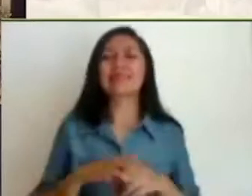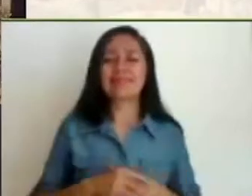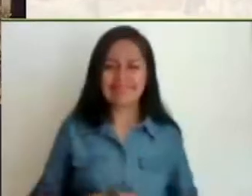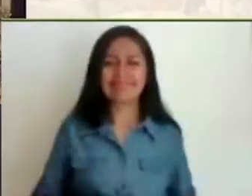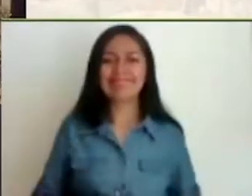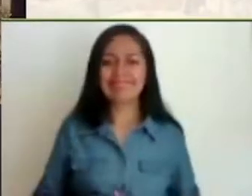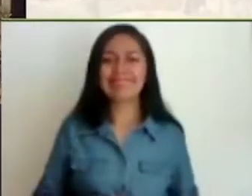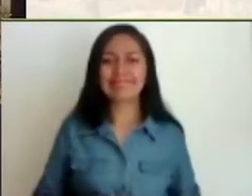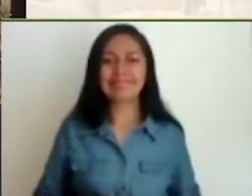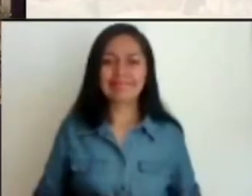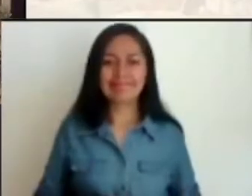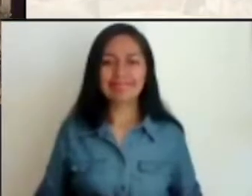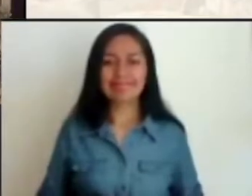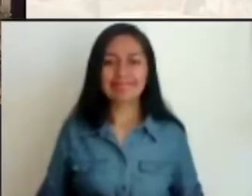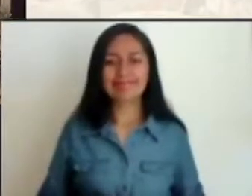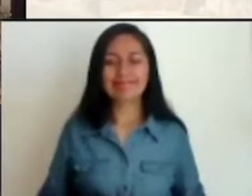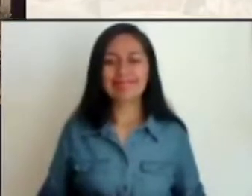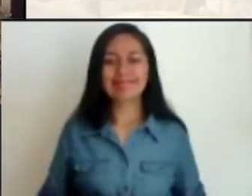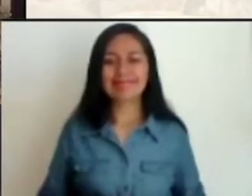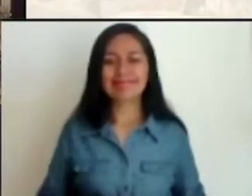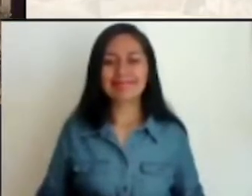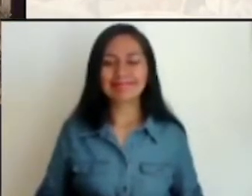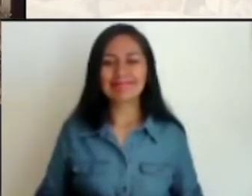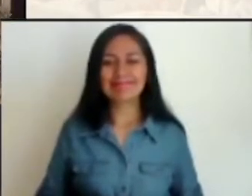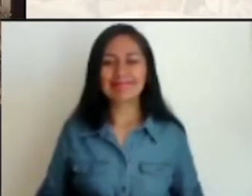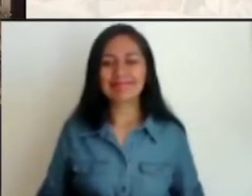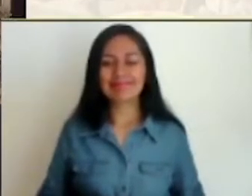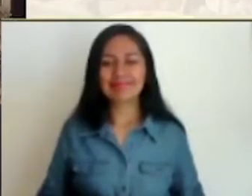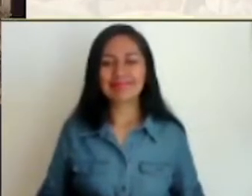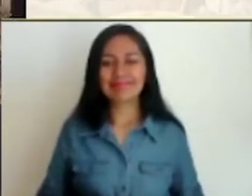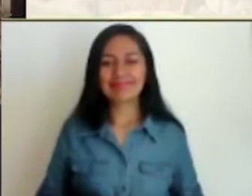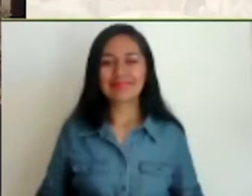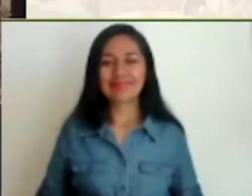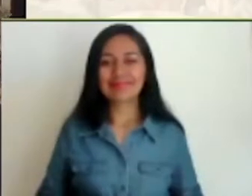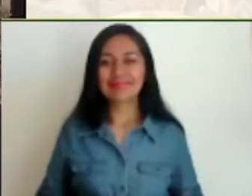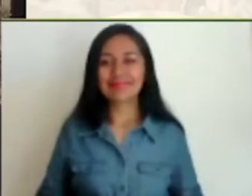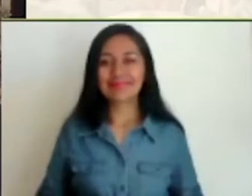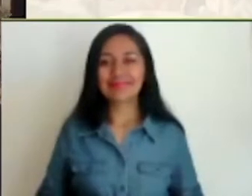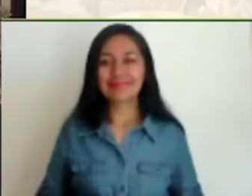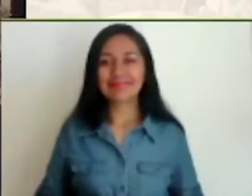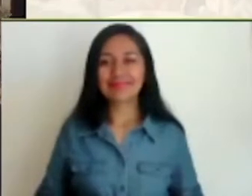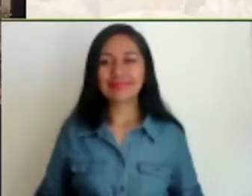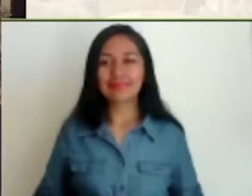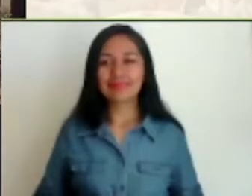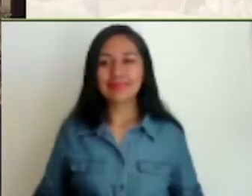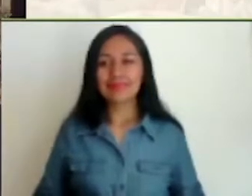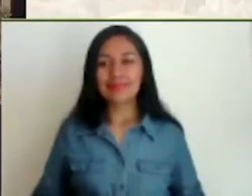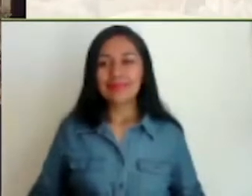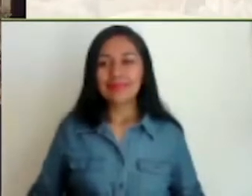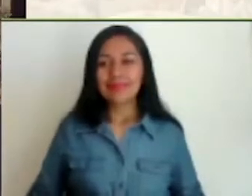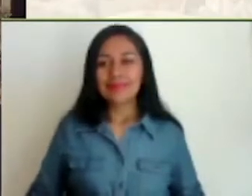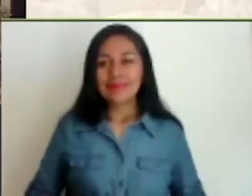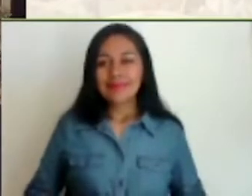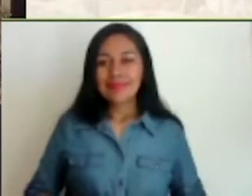di Elvise Mocenigo, quando la città è duramente provata dall'infuriare della pestilenza, come testimoniato dal picco